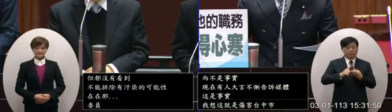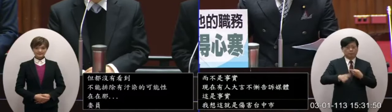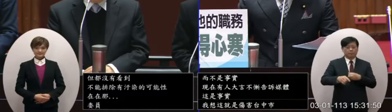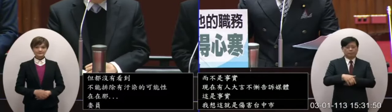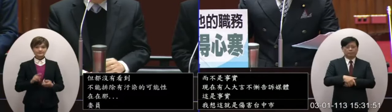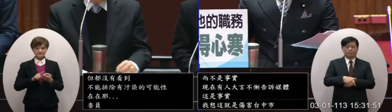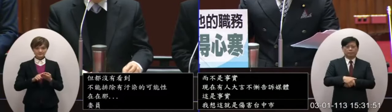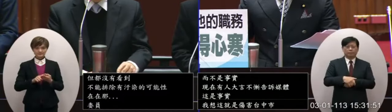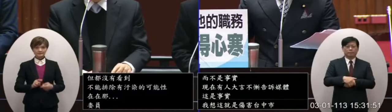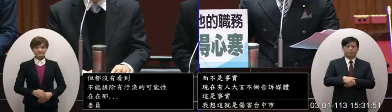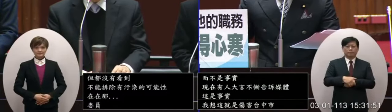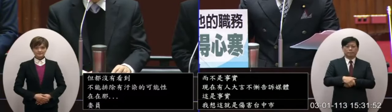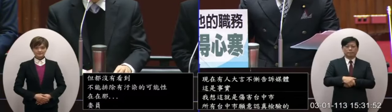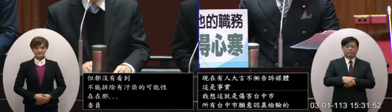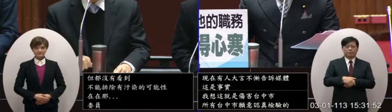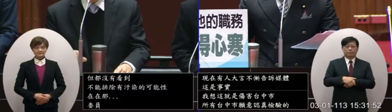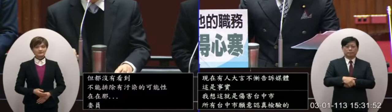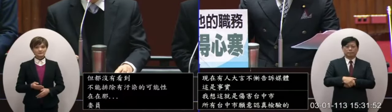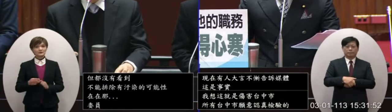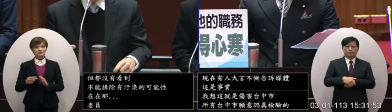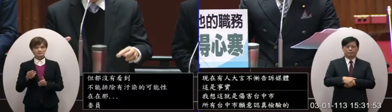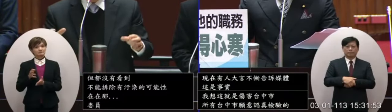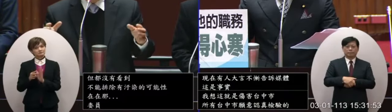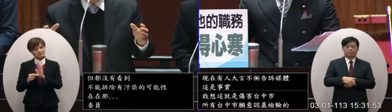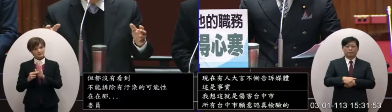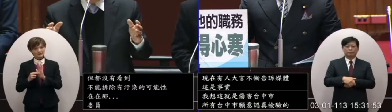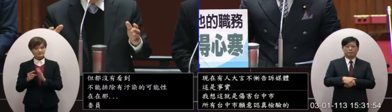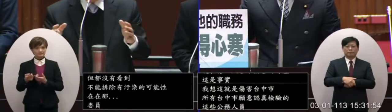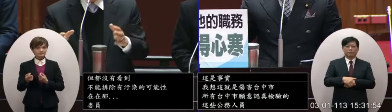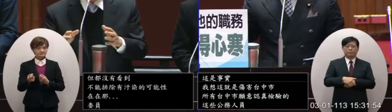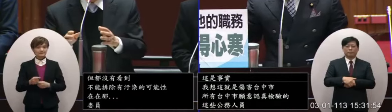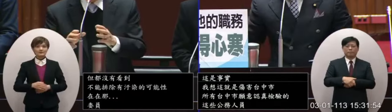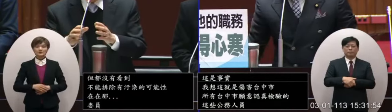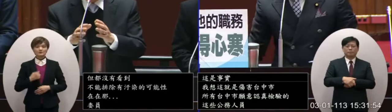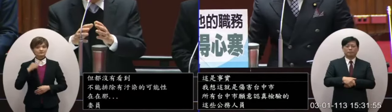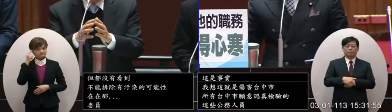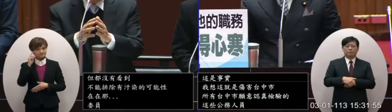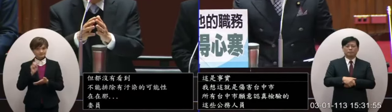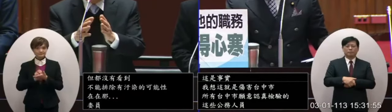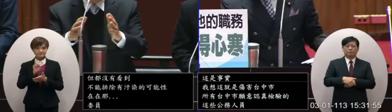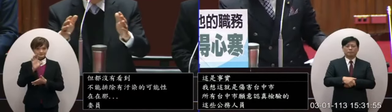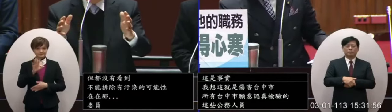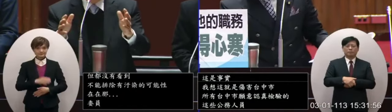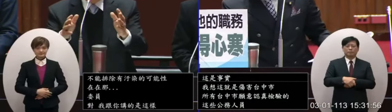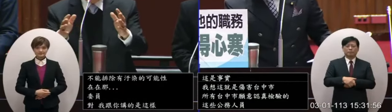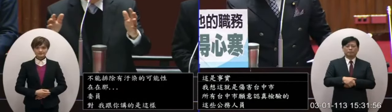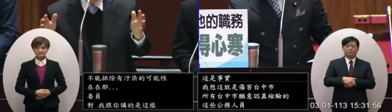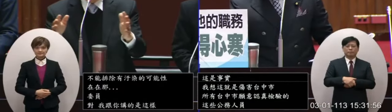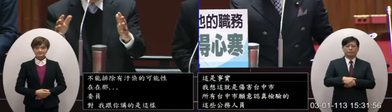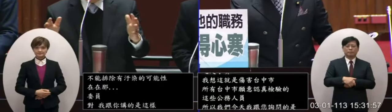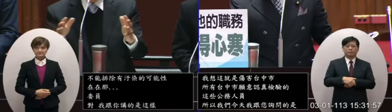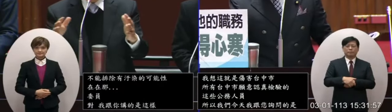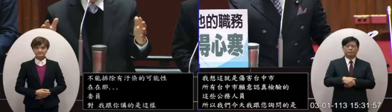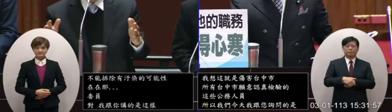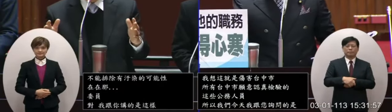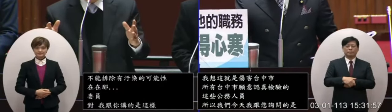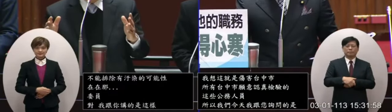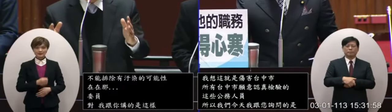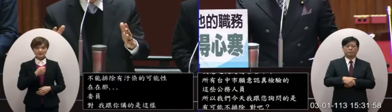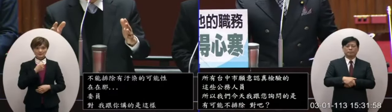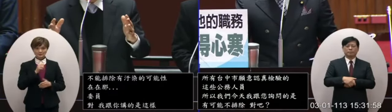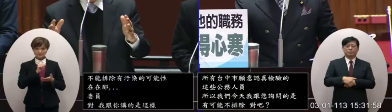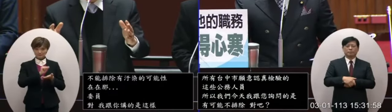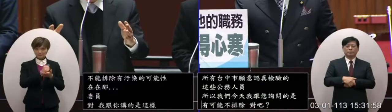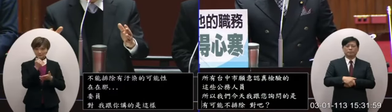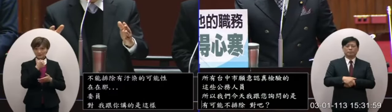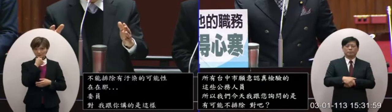对，我跟你讲的是这样，但是我要跟您报告，就是说，在接受媒体访问的时候，